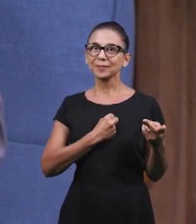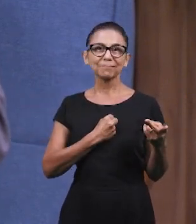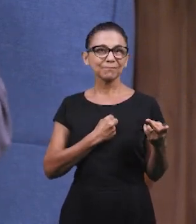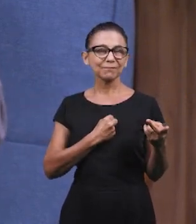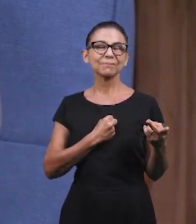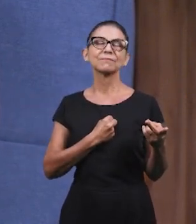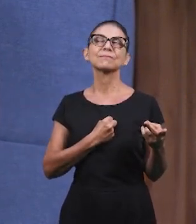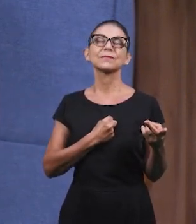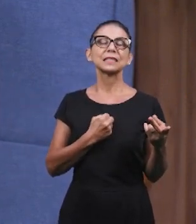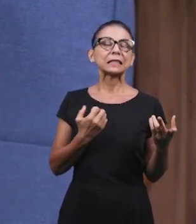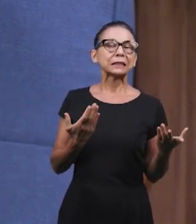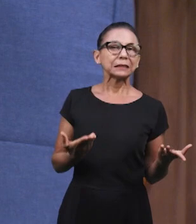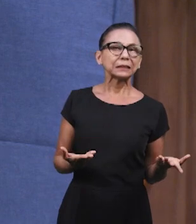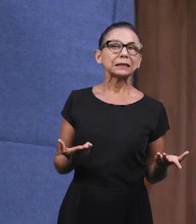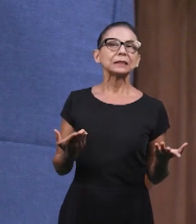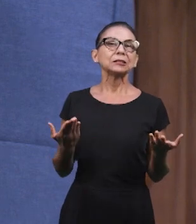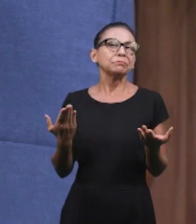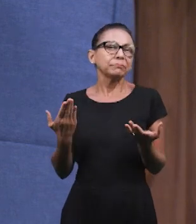ce moment.